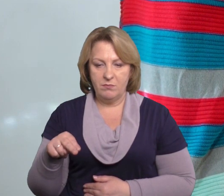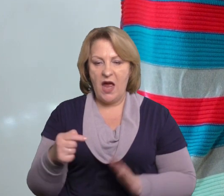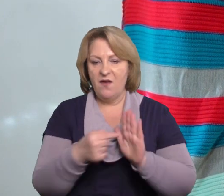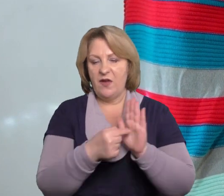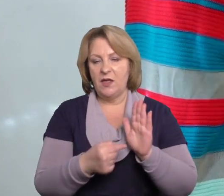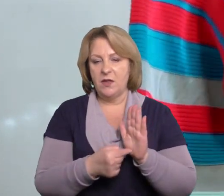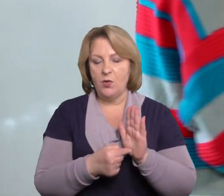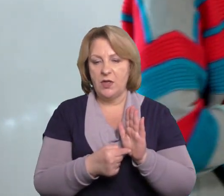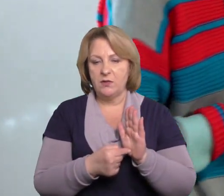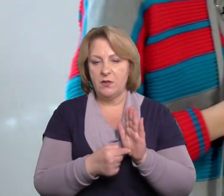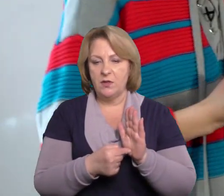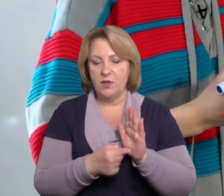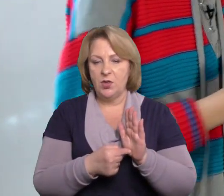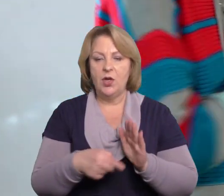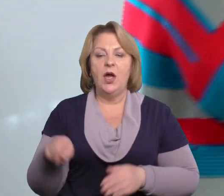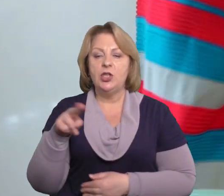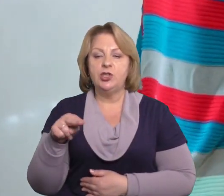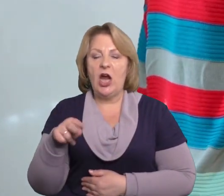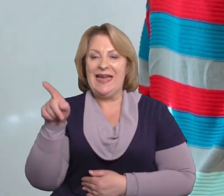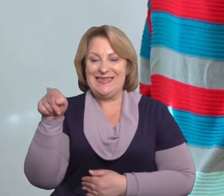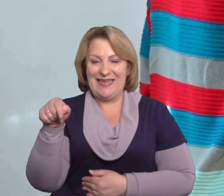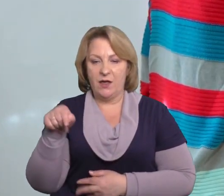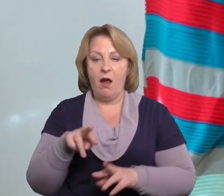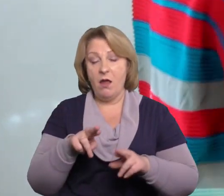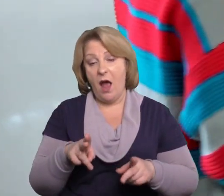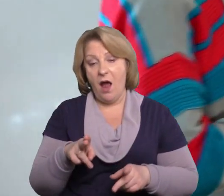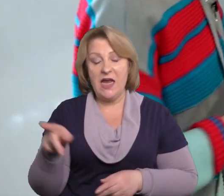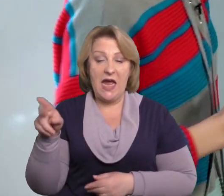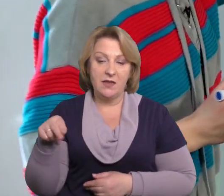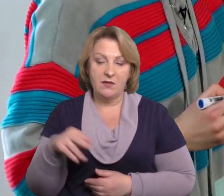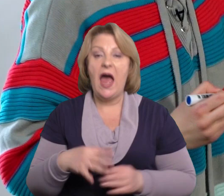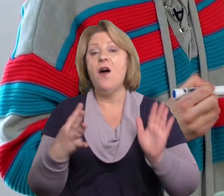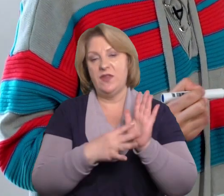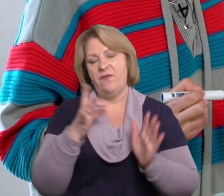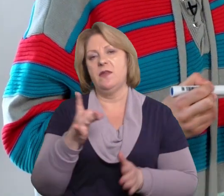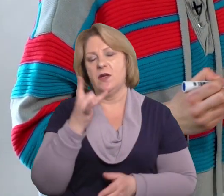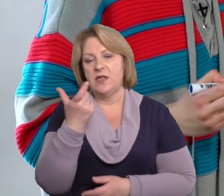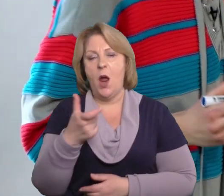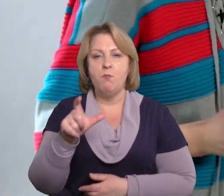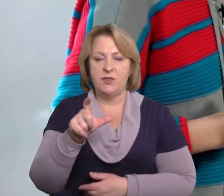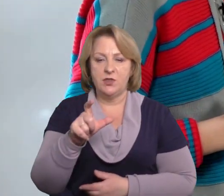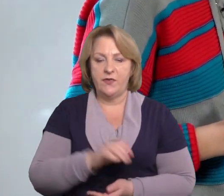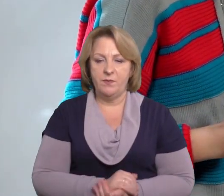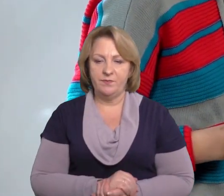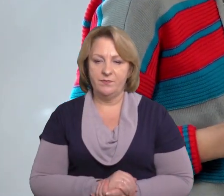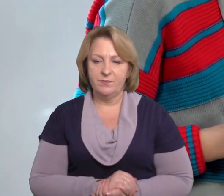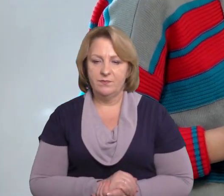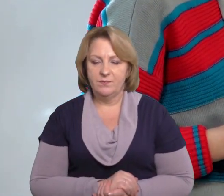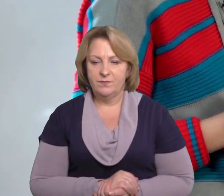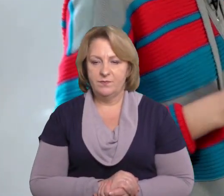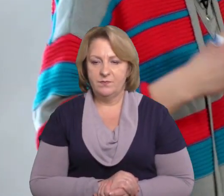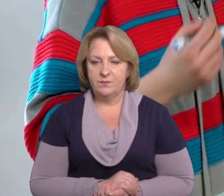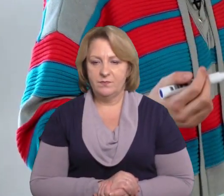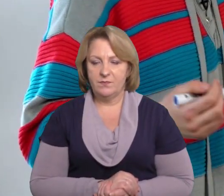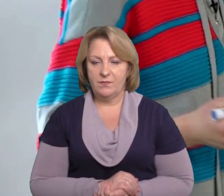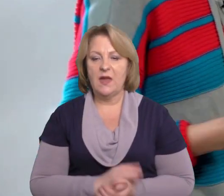відноситься до g' як 9, тобто G в 9 разів більше за G'. Прискорення вільного падіння на